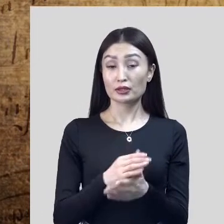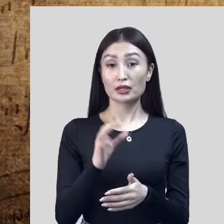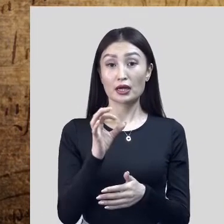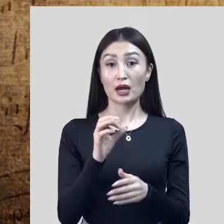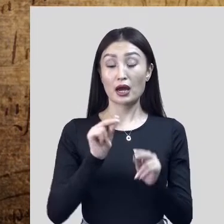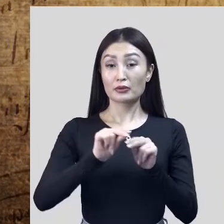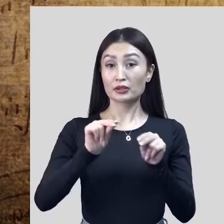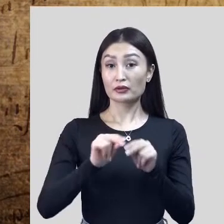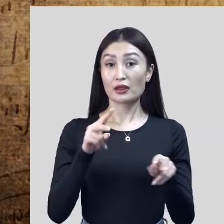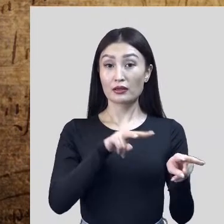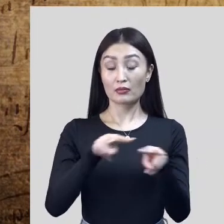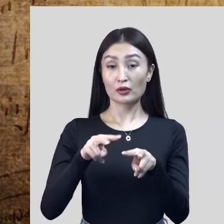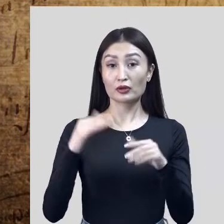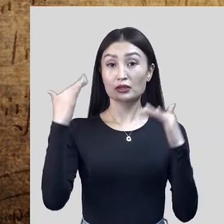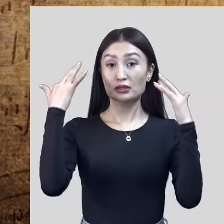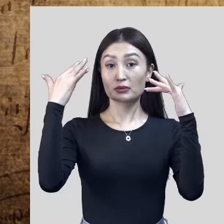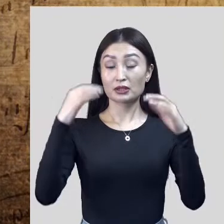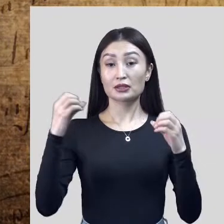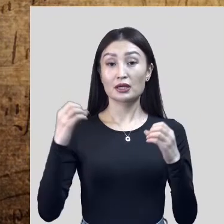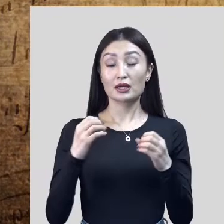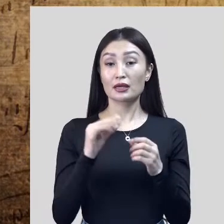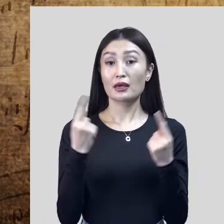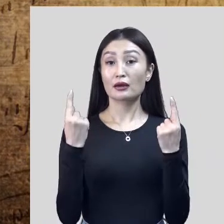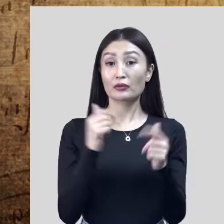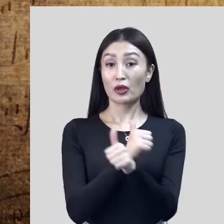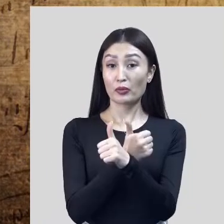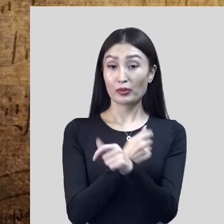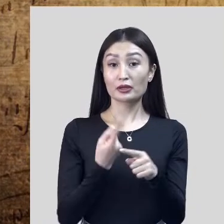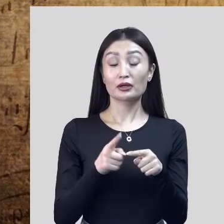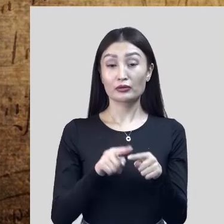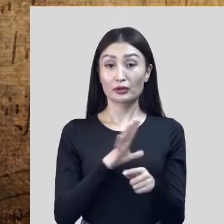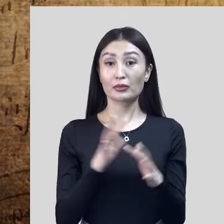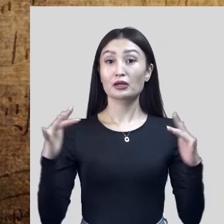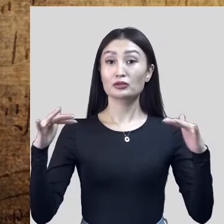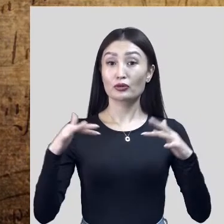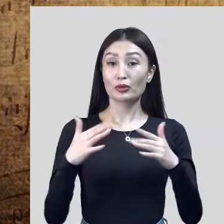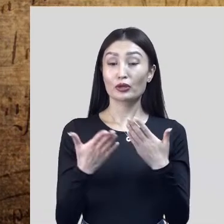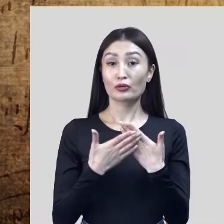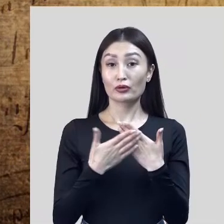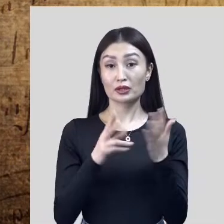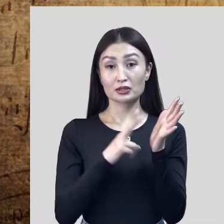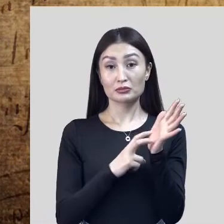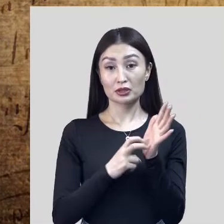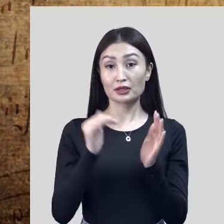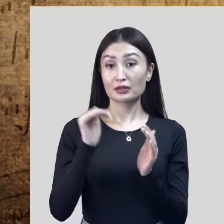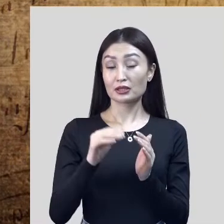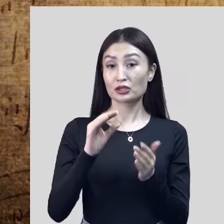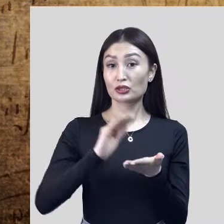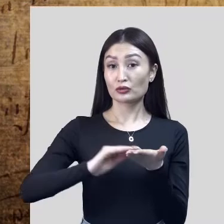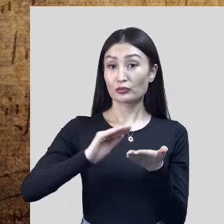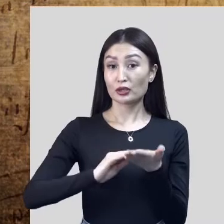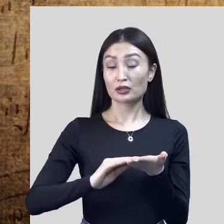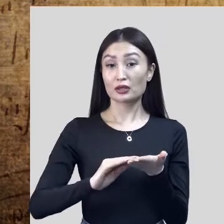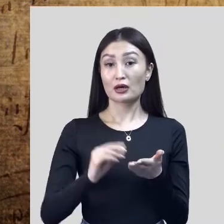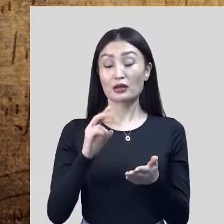обсерватория для наблюдения за небесными светилами и огромная библиотека, в которой были собраны около 700 тысяч рукописей,